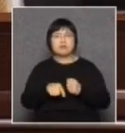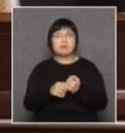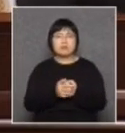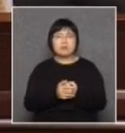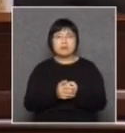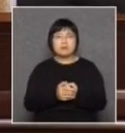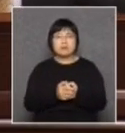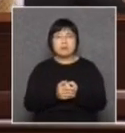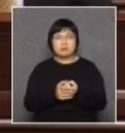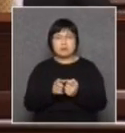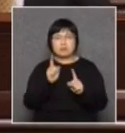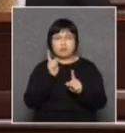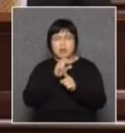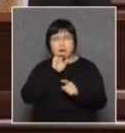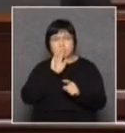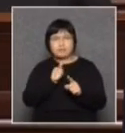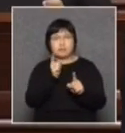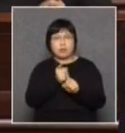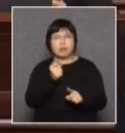可能來得更加準確、啊、主席。